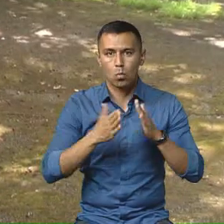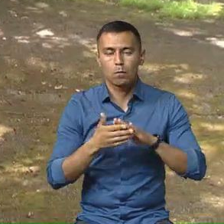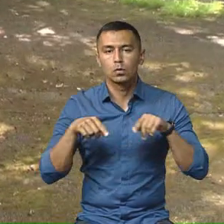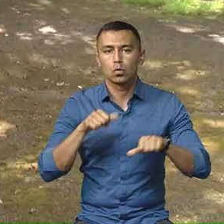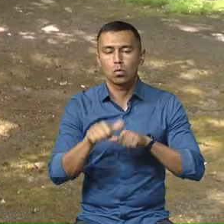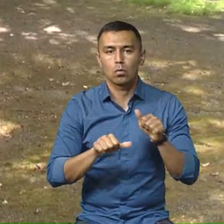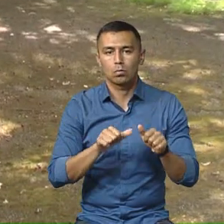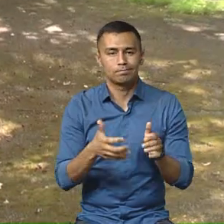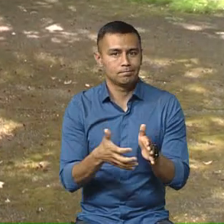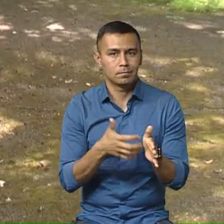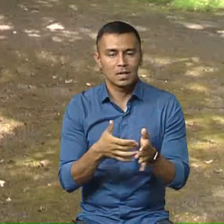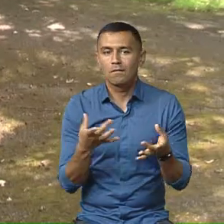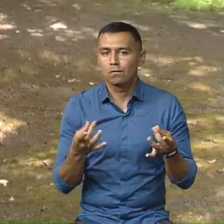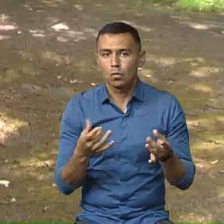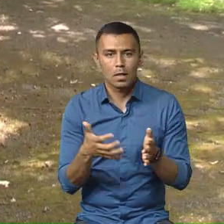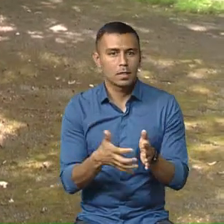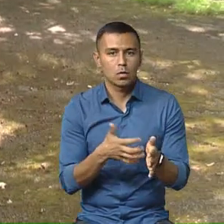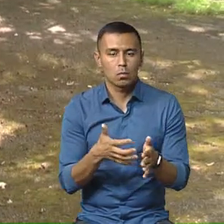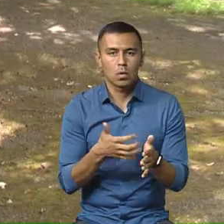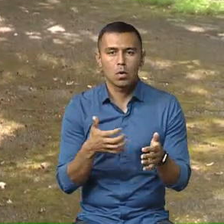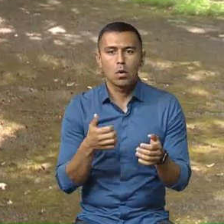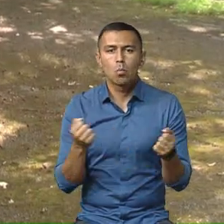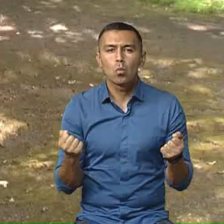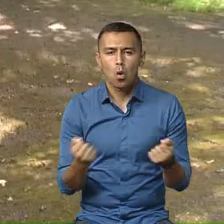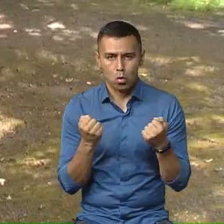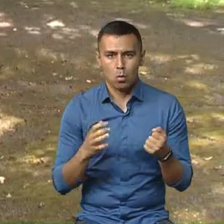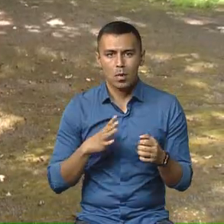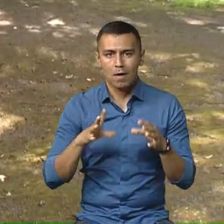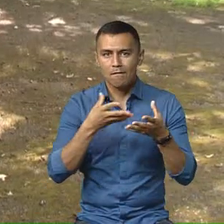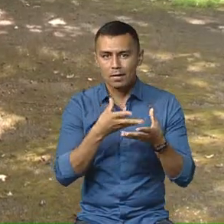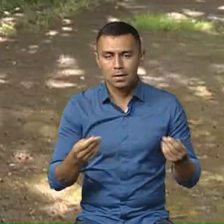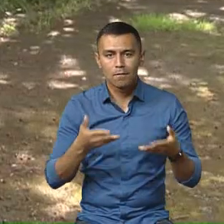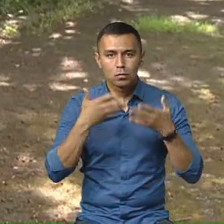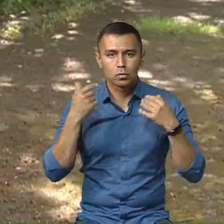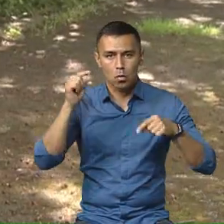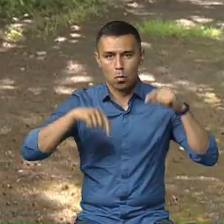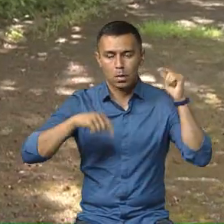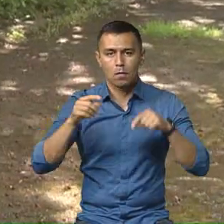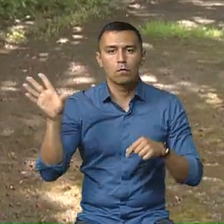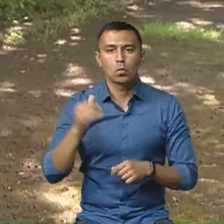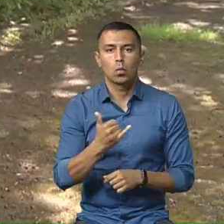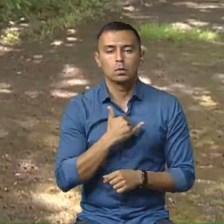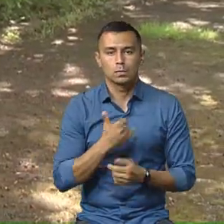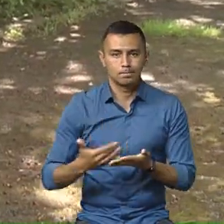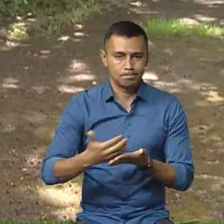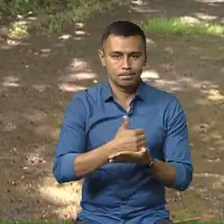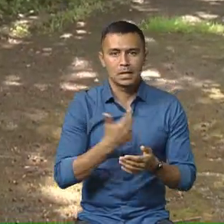року, недобору вологи, недобору холодною весною і відсутністю опадів. Всього нас